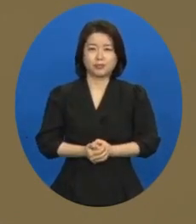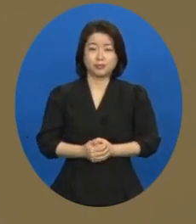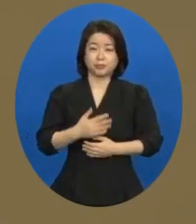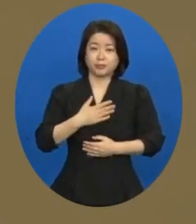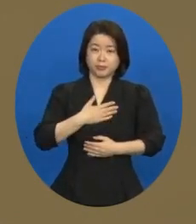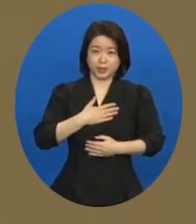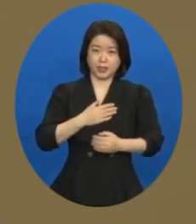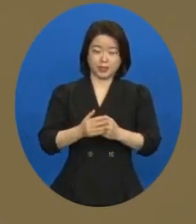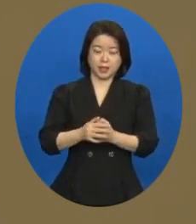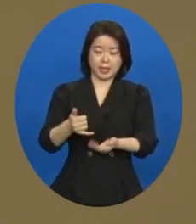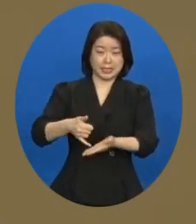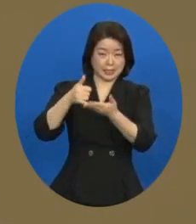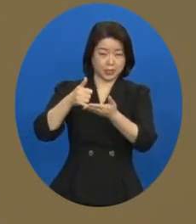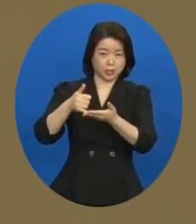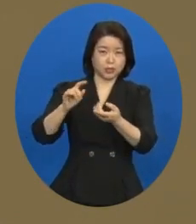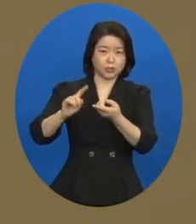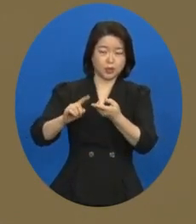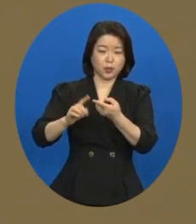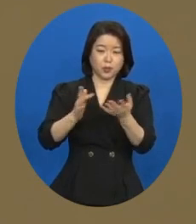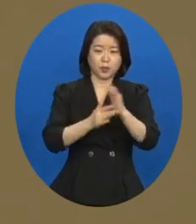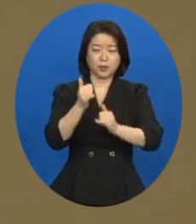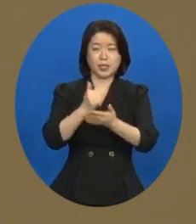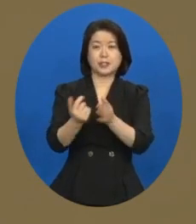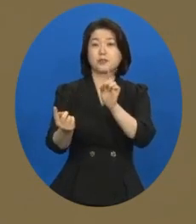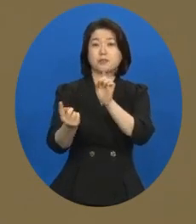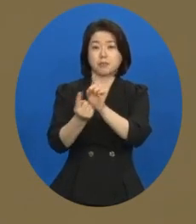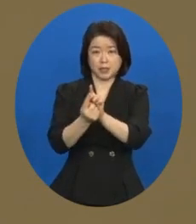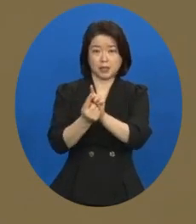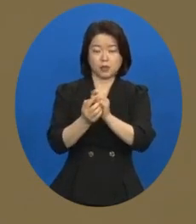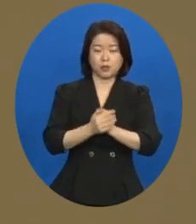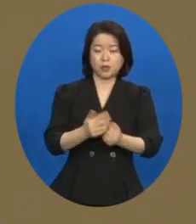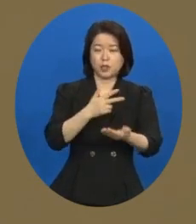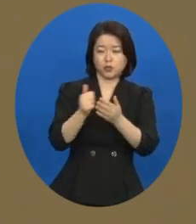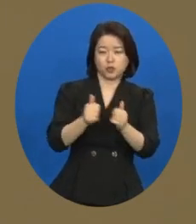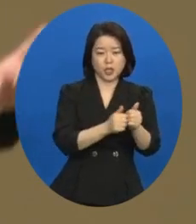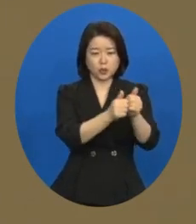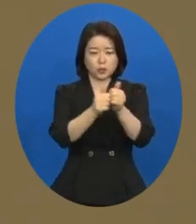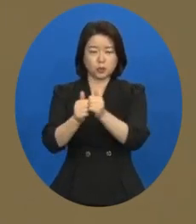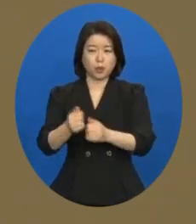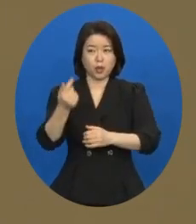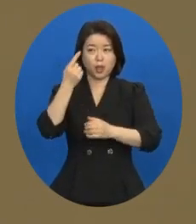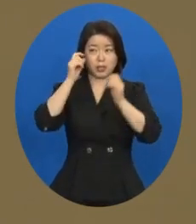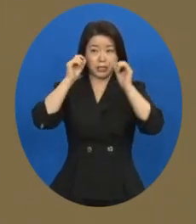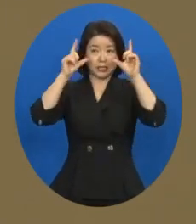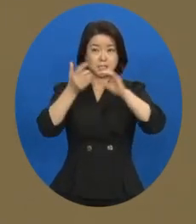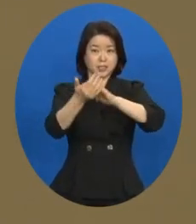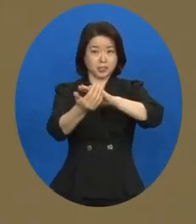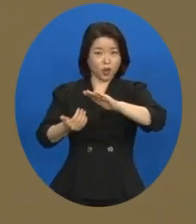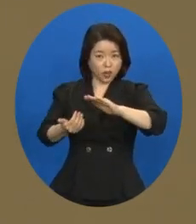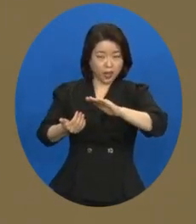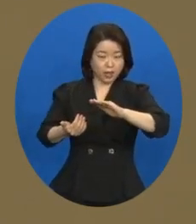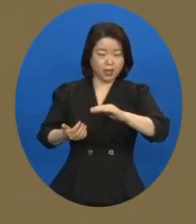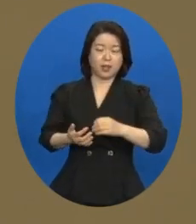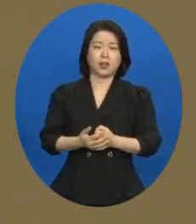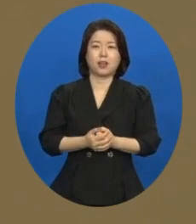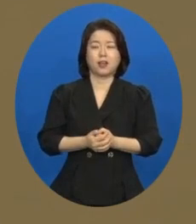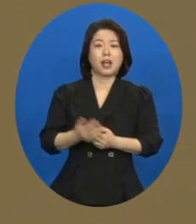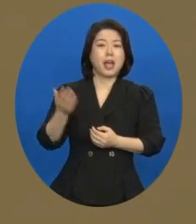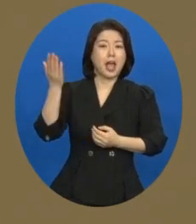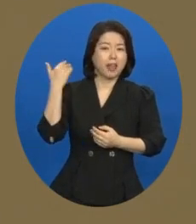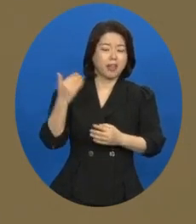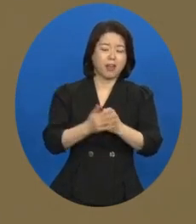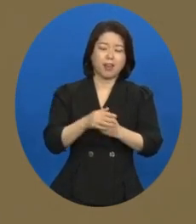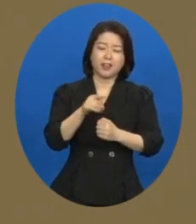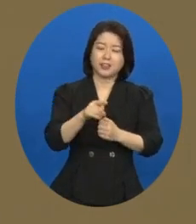저는 제가 인격적으로 예수님을 만나고 그리고 주님과 동행하는 눈이 뜨이기 전에는 그때도